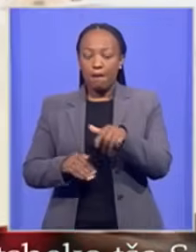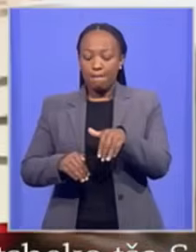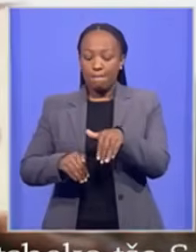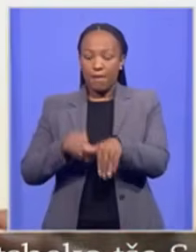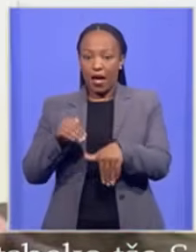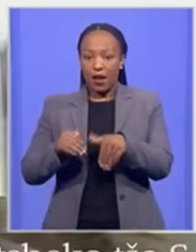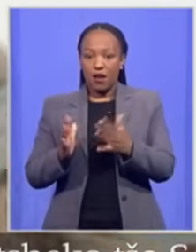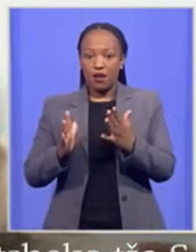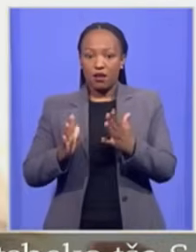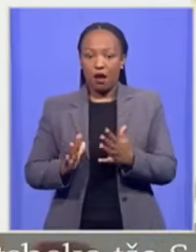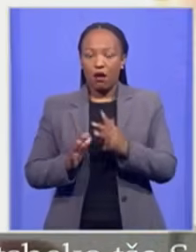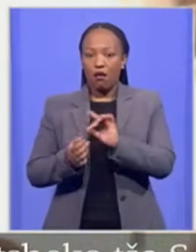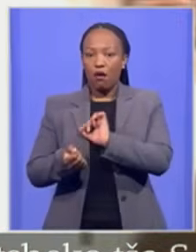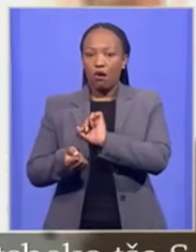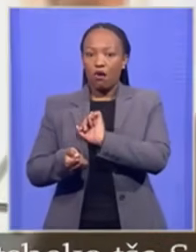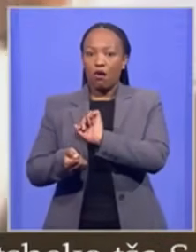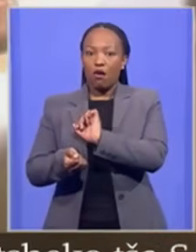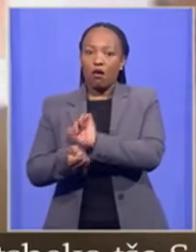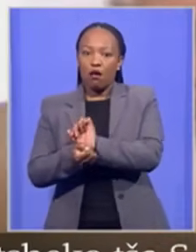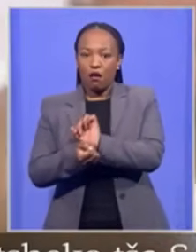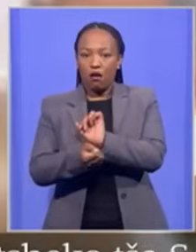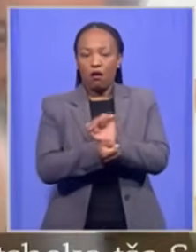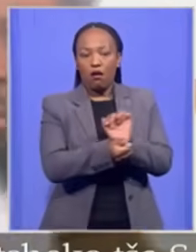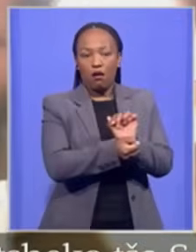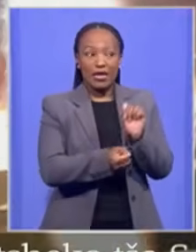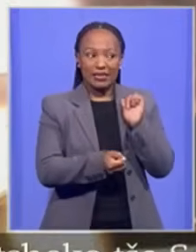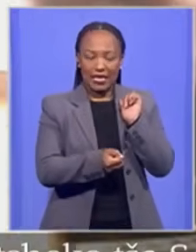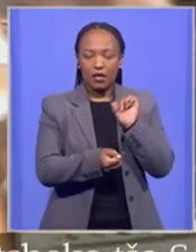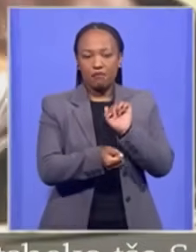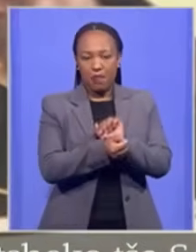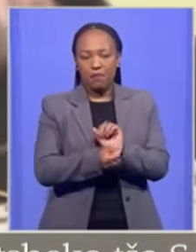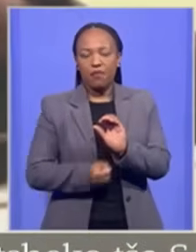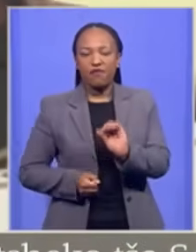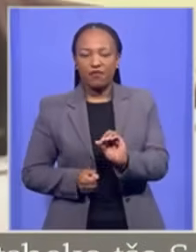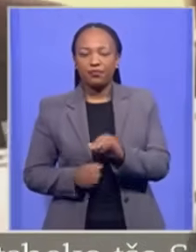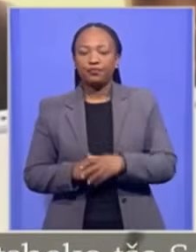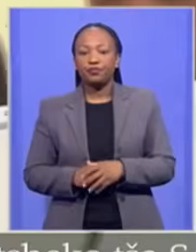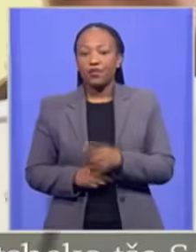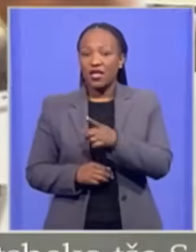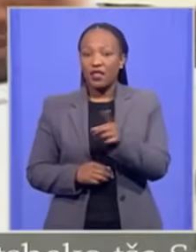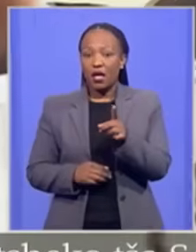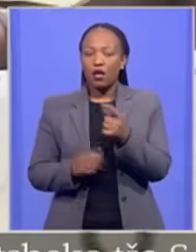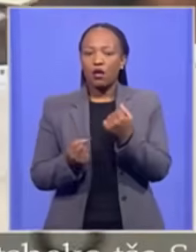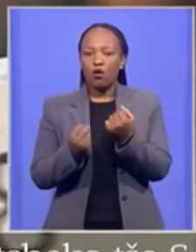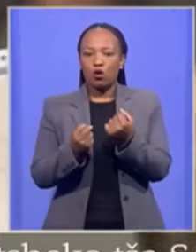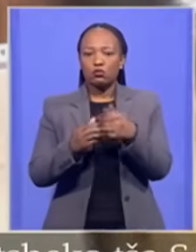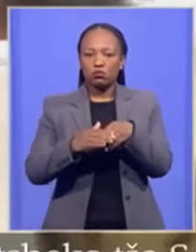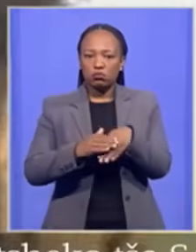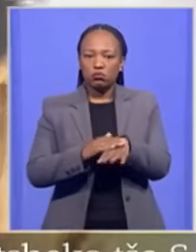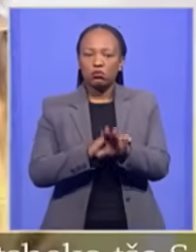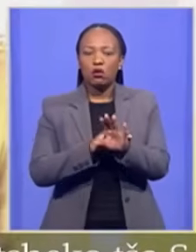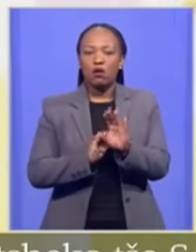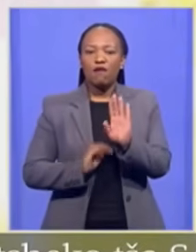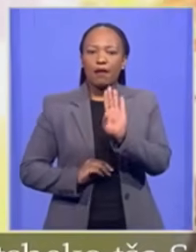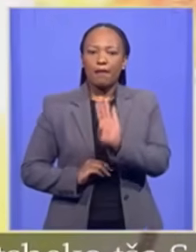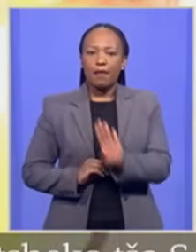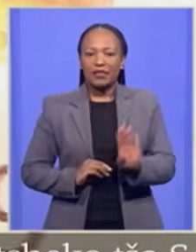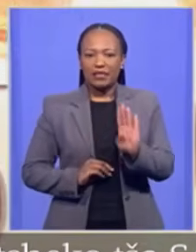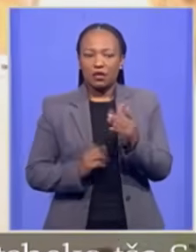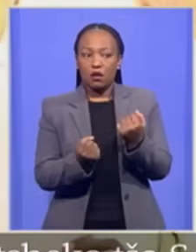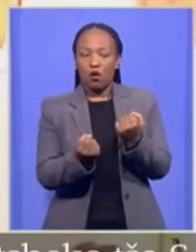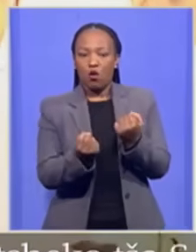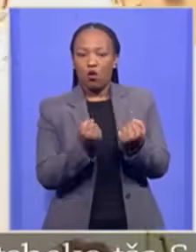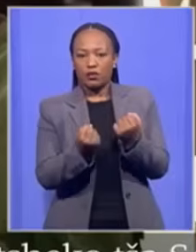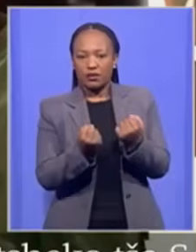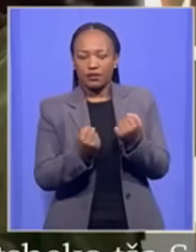molaong ba golegilwe moepong wa Sheba Gold Mine Maabane. Ba tšweletše pele ga kgorotsheko ya magistrata wa Barberton Lekgono.